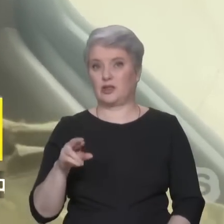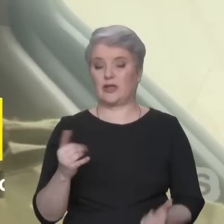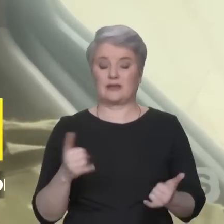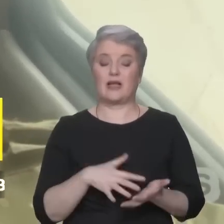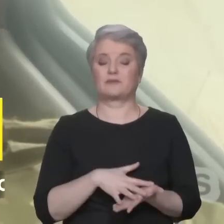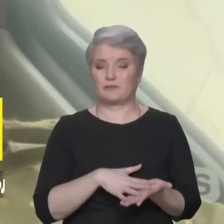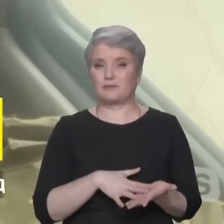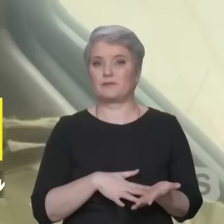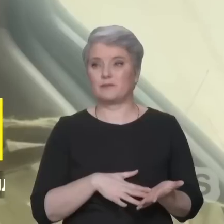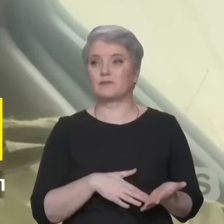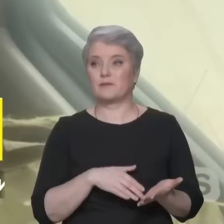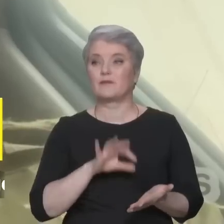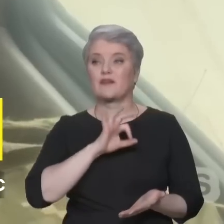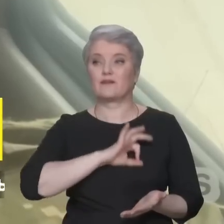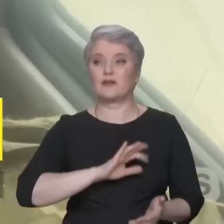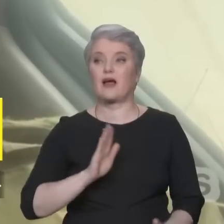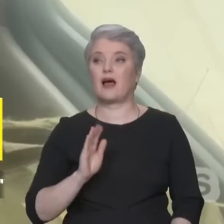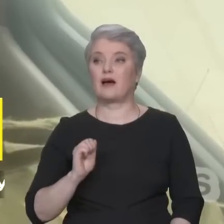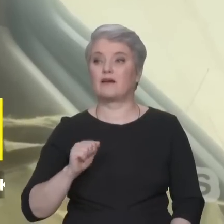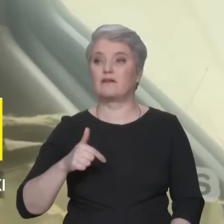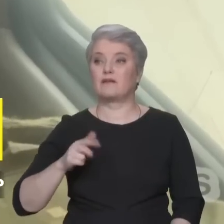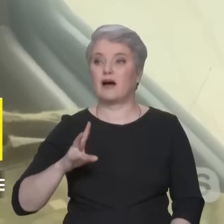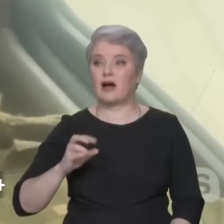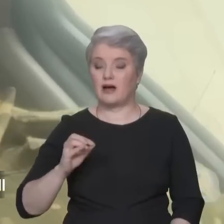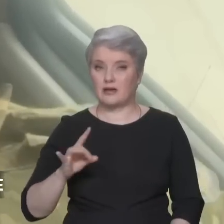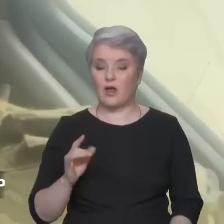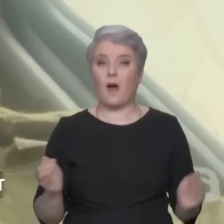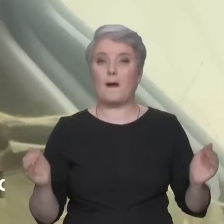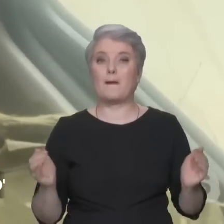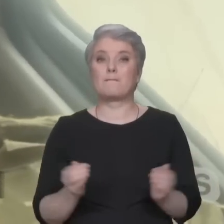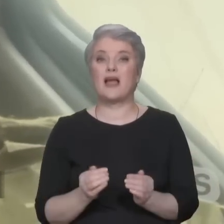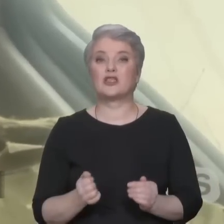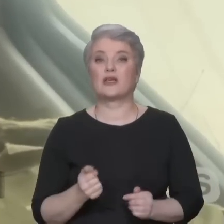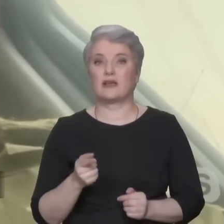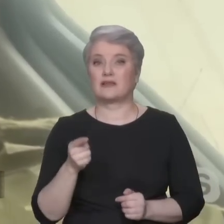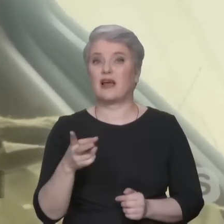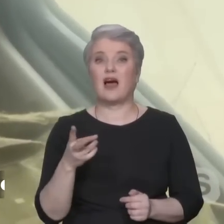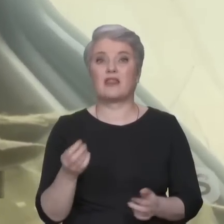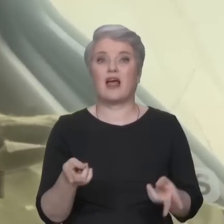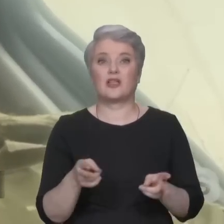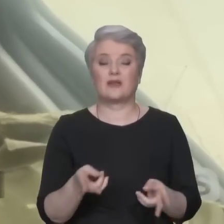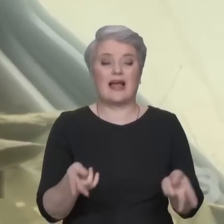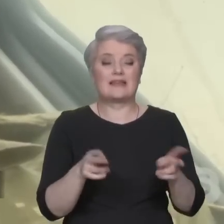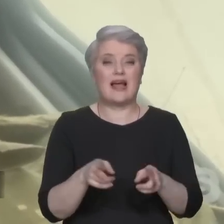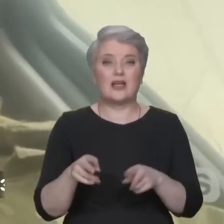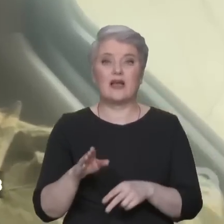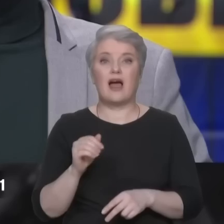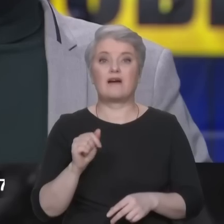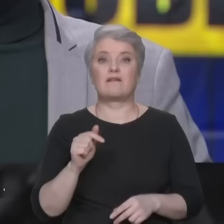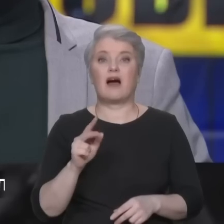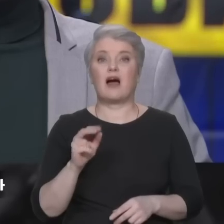продовжують використовувати вагнерів, але в меншій кількості, тому що їх майже не лишили. Єдине, що залишки вагнерів ніхто не